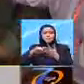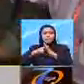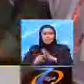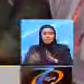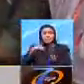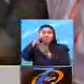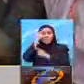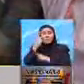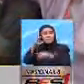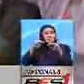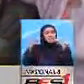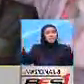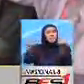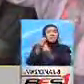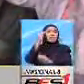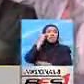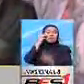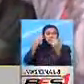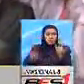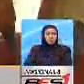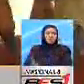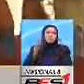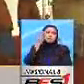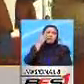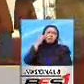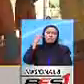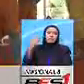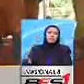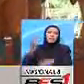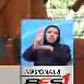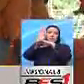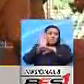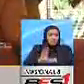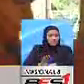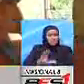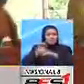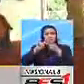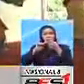masyarakat Melayu ketika ini kurang peduli mengenai kebudayaan, bahasa dan seninya sendiri.